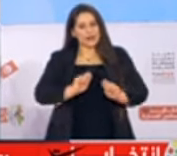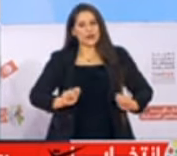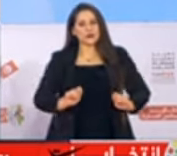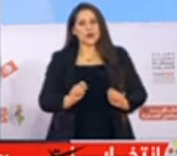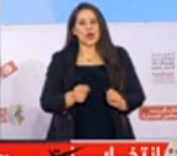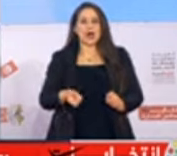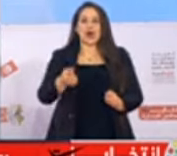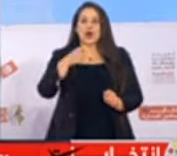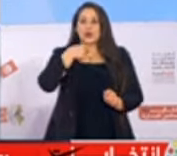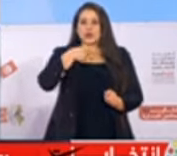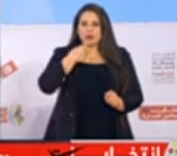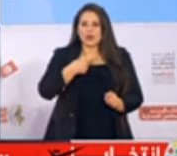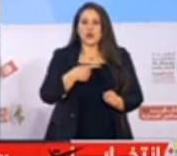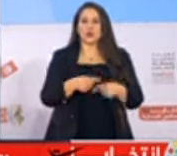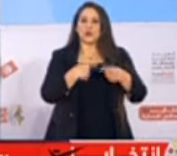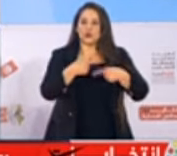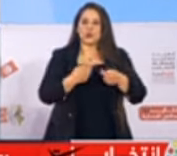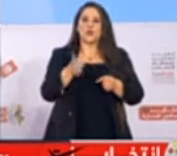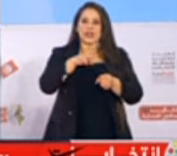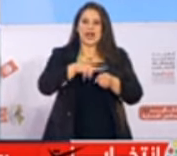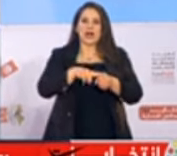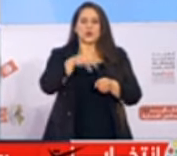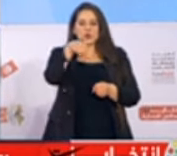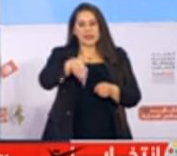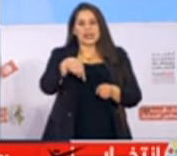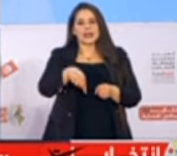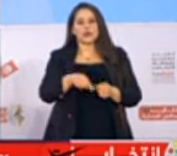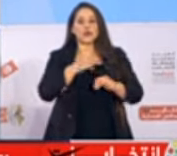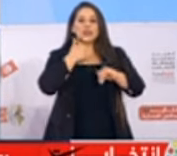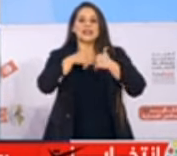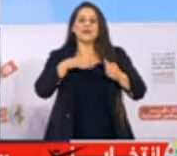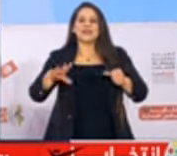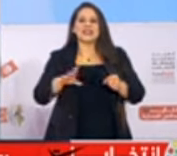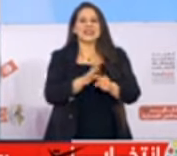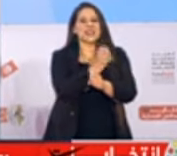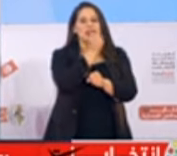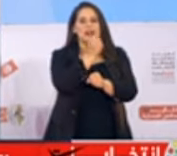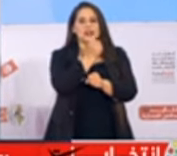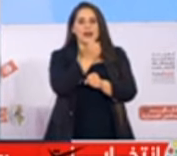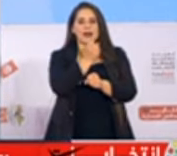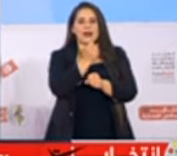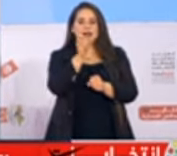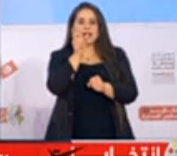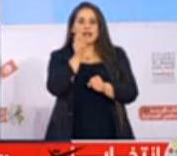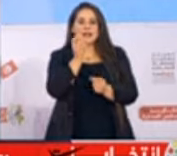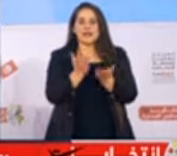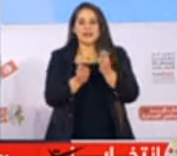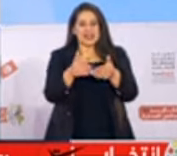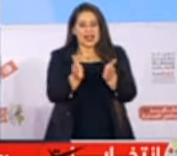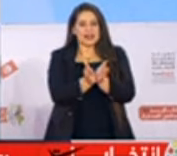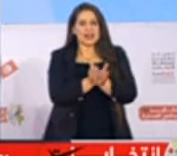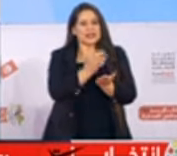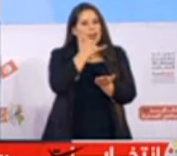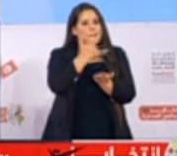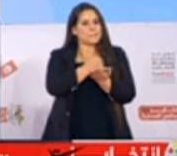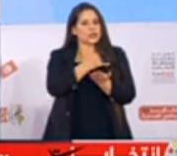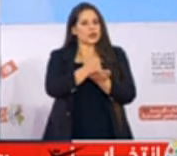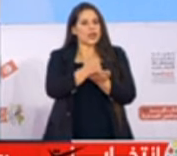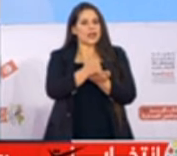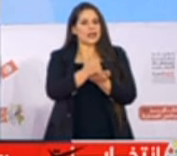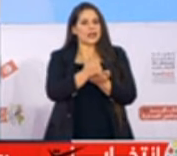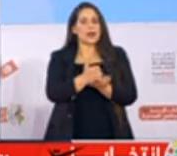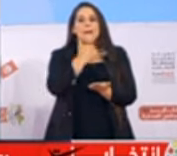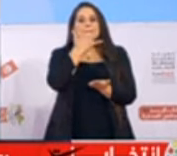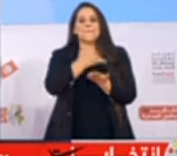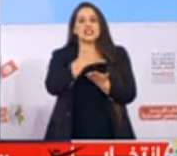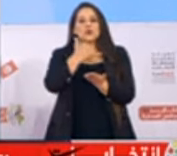ونعاودوا ونأكدوا أن نجاح كل العمليات والمسارات الانتخابية راهي مش الهيئة فقط مسؤولة عليها، راهي